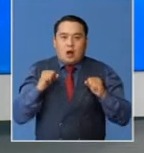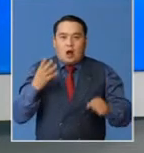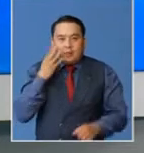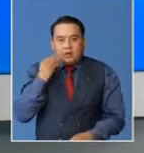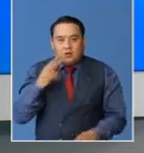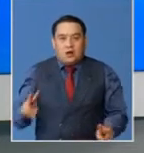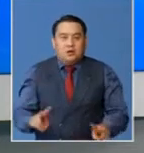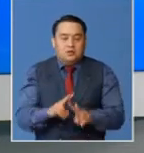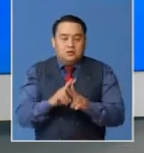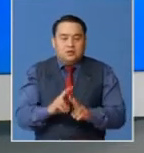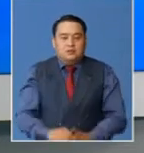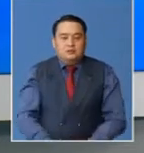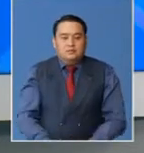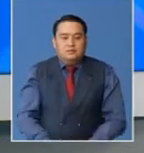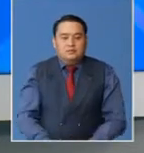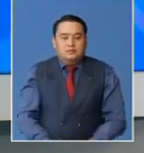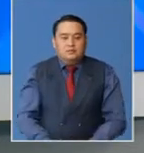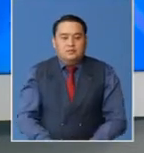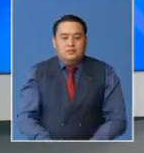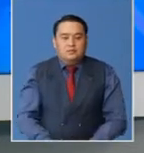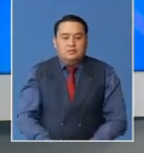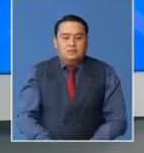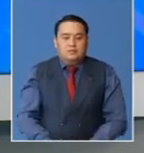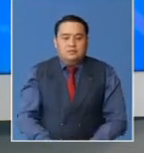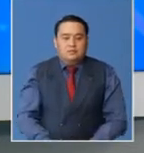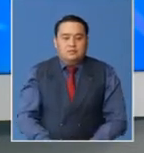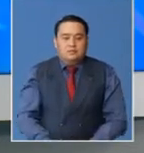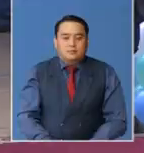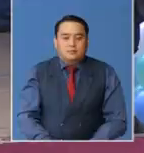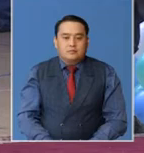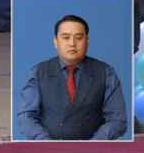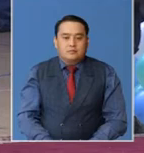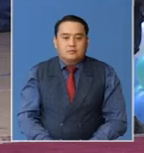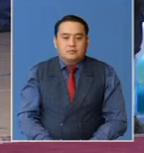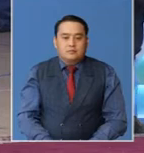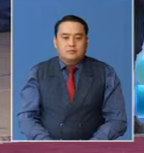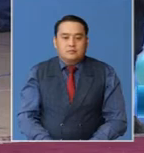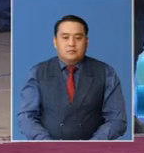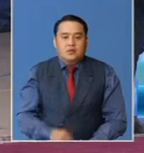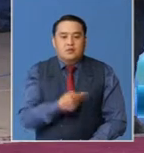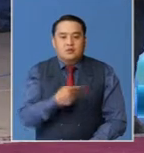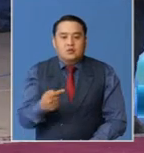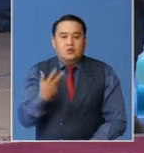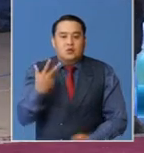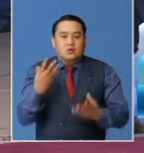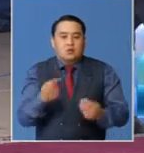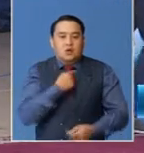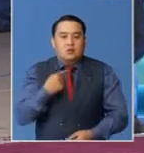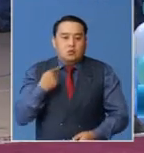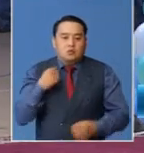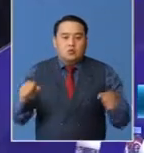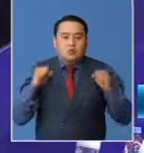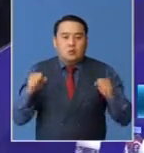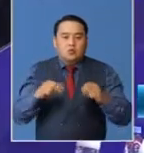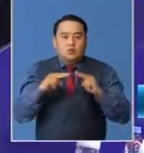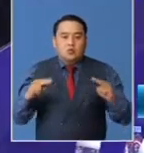из Алматы и Астаны. Продолжит Лилиана Штогрина. В течение трех дней в Талдыкурганском дворце спорта